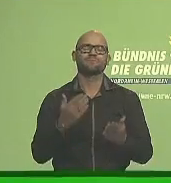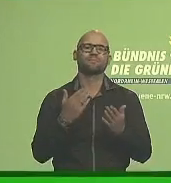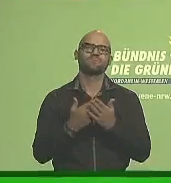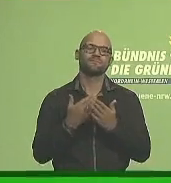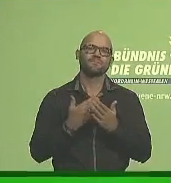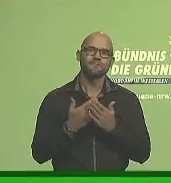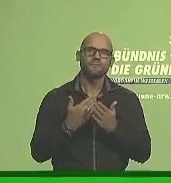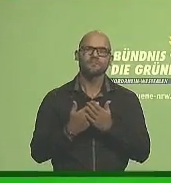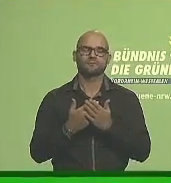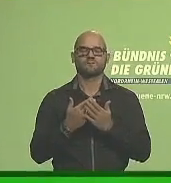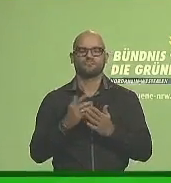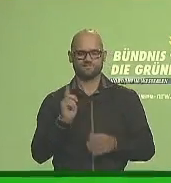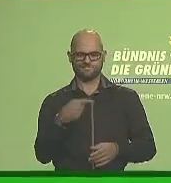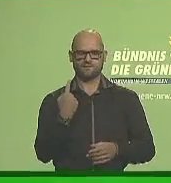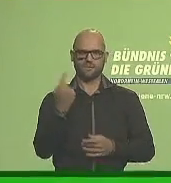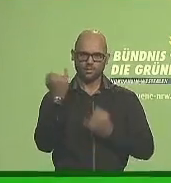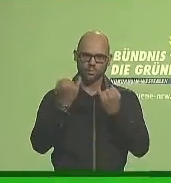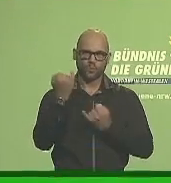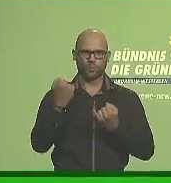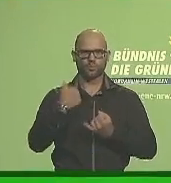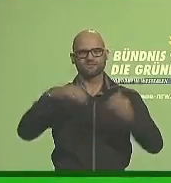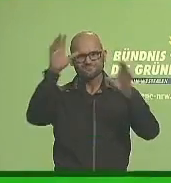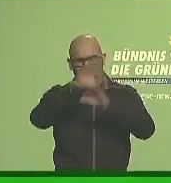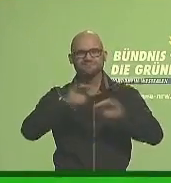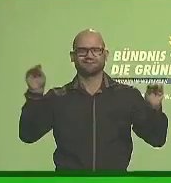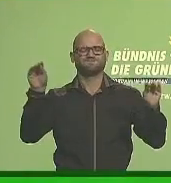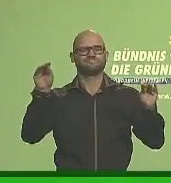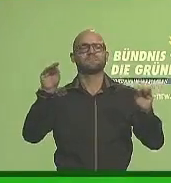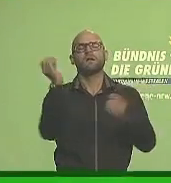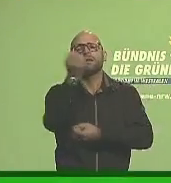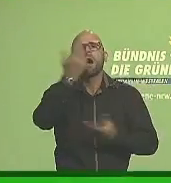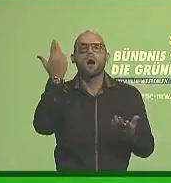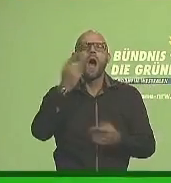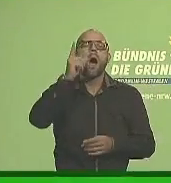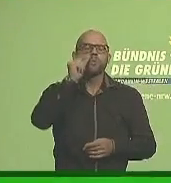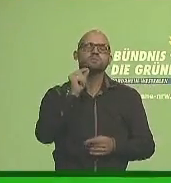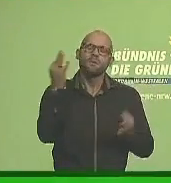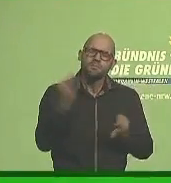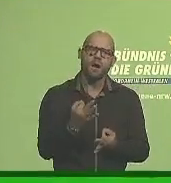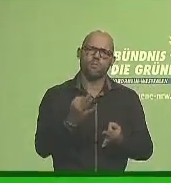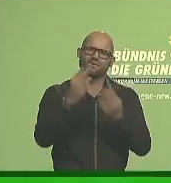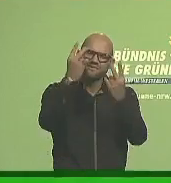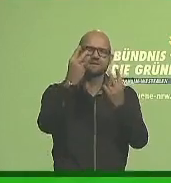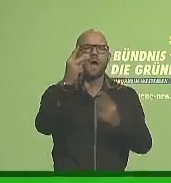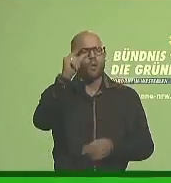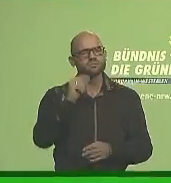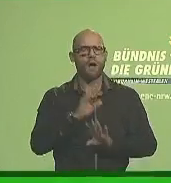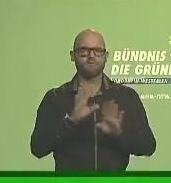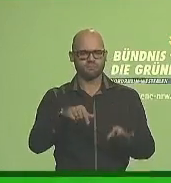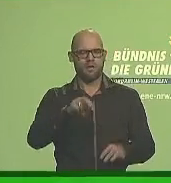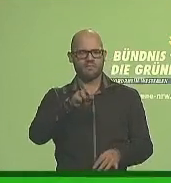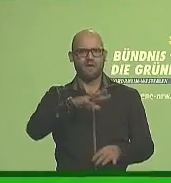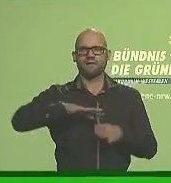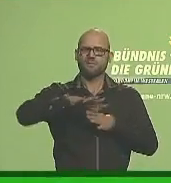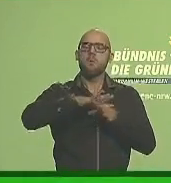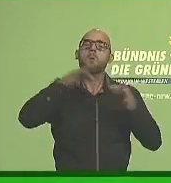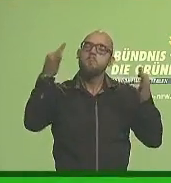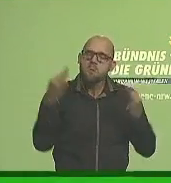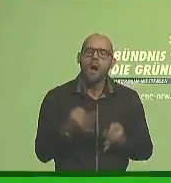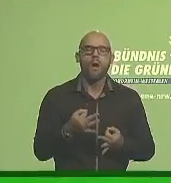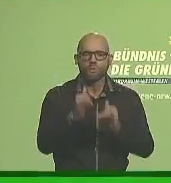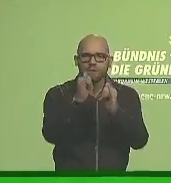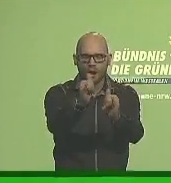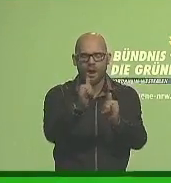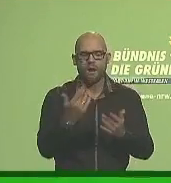Und deshalb sagen wir, wir wollen weiter Ausnahmen, das ist sehr wichtig, gerade auch für Nordrhein-Westfalen. Wir wollen weiter Ausnahmen für die energieintensiven